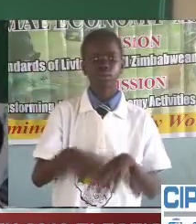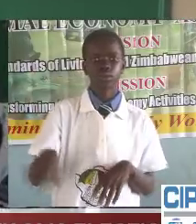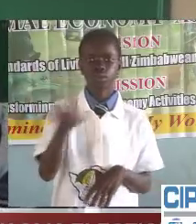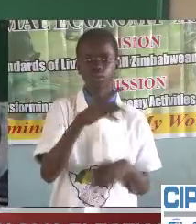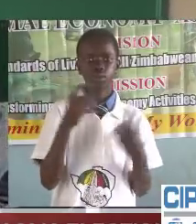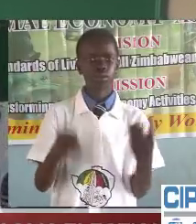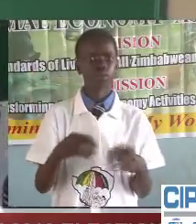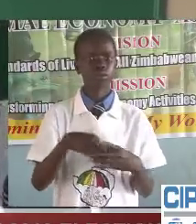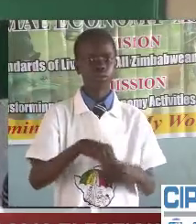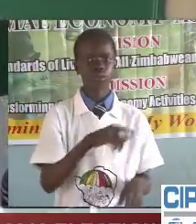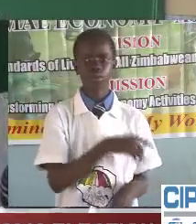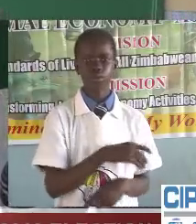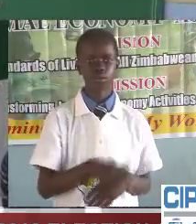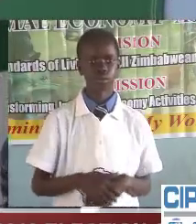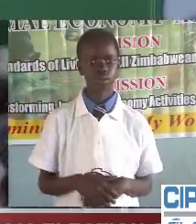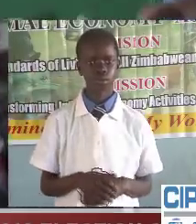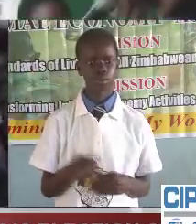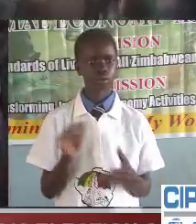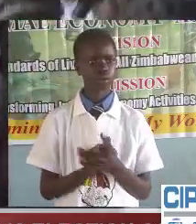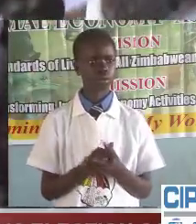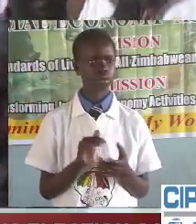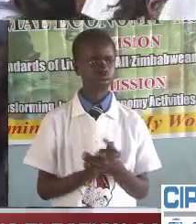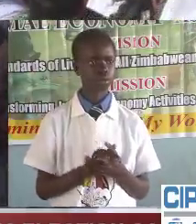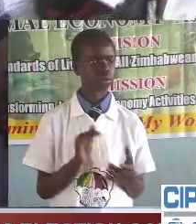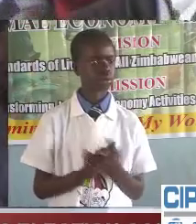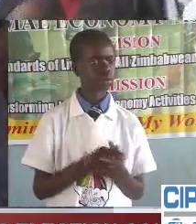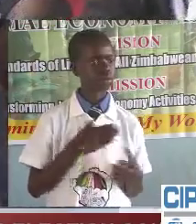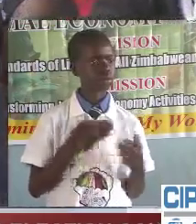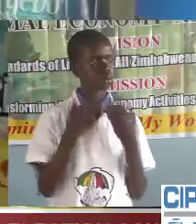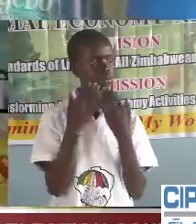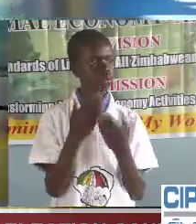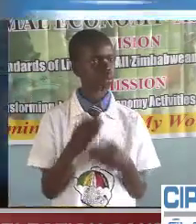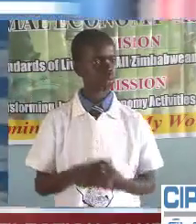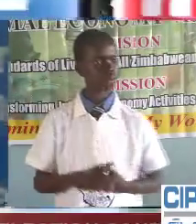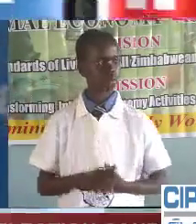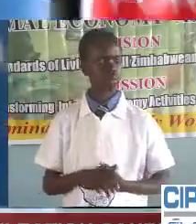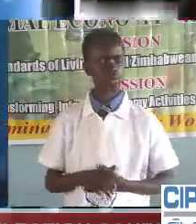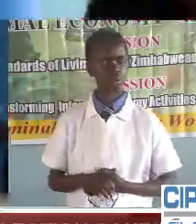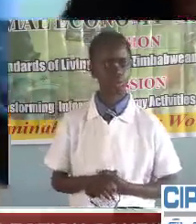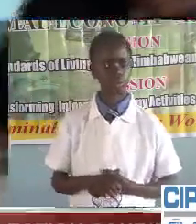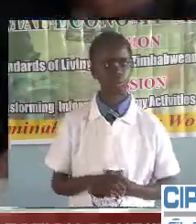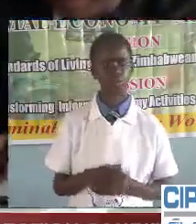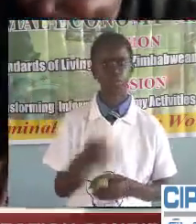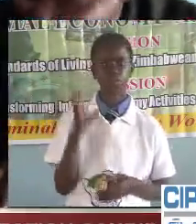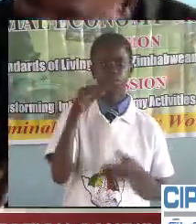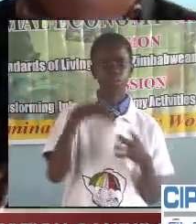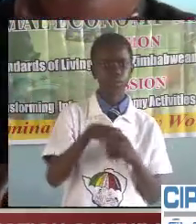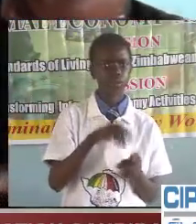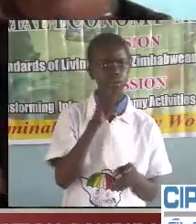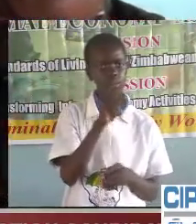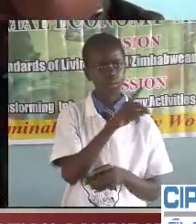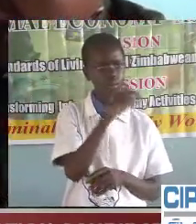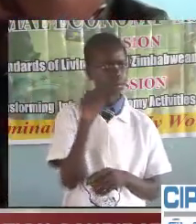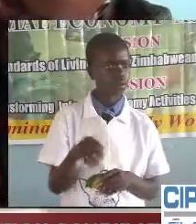makagara kumberi koko ndatenda aiwa tinotenda vamwe vane mibvunzo